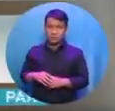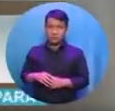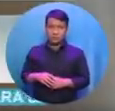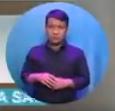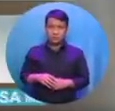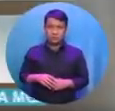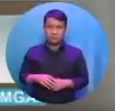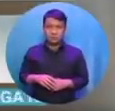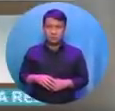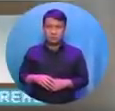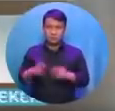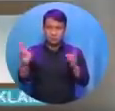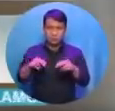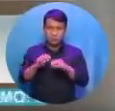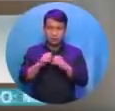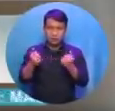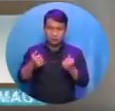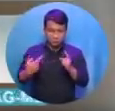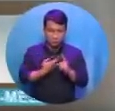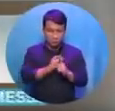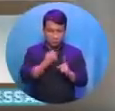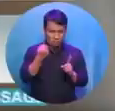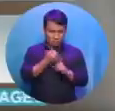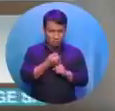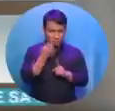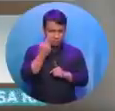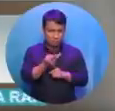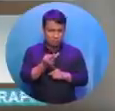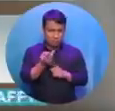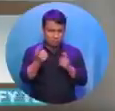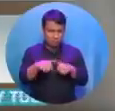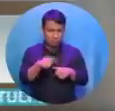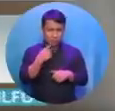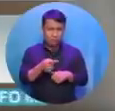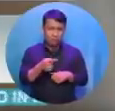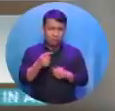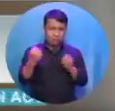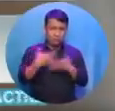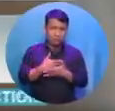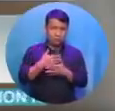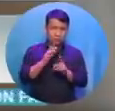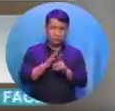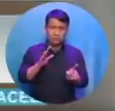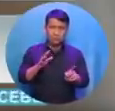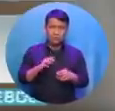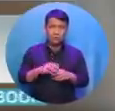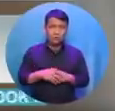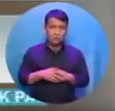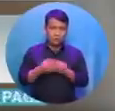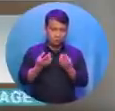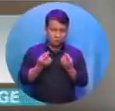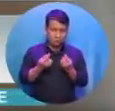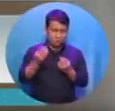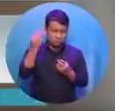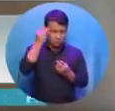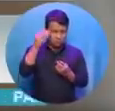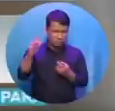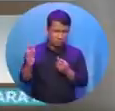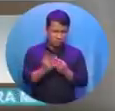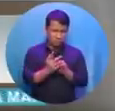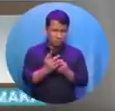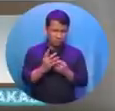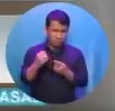Sir, sir, diretso na tayo. Paano kayo nasaktan? So okay, nakita kayo ni Sunny Lagota yung kinakatakutan mo, nag-back out ka. Paano po pumasok sa eksena yung mga